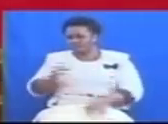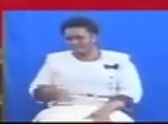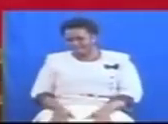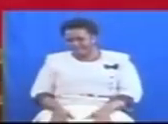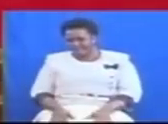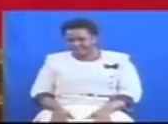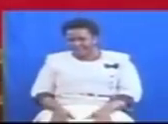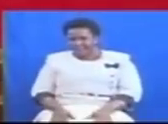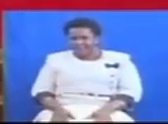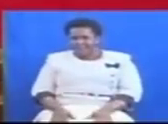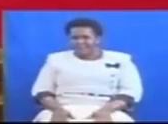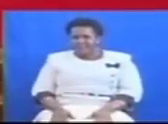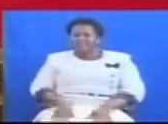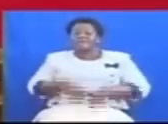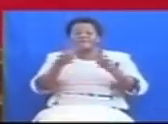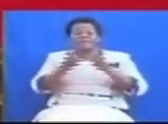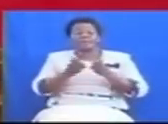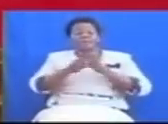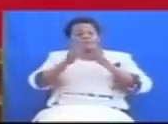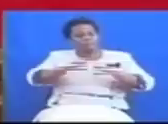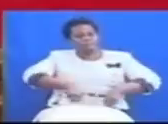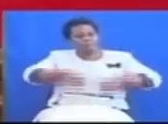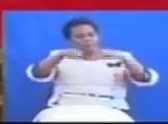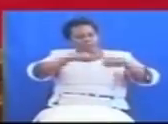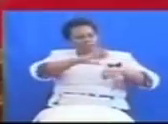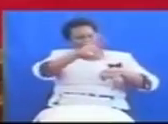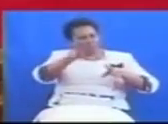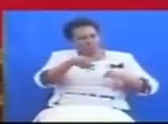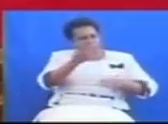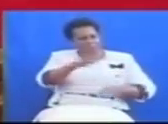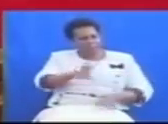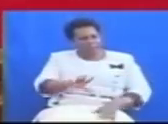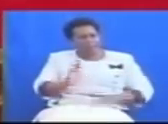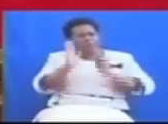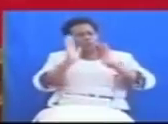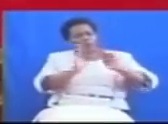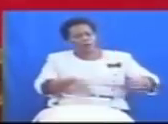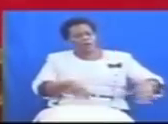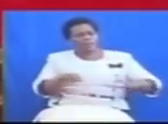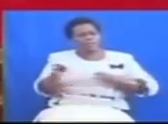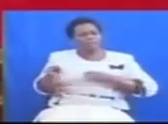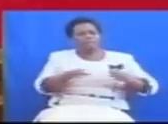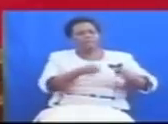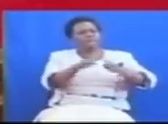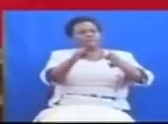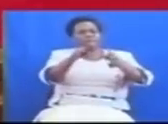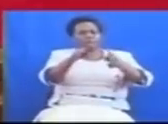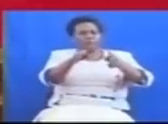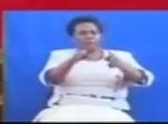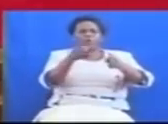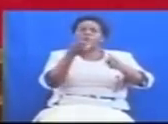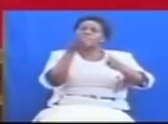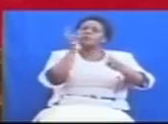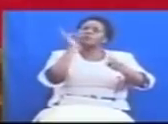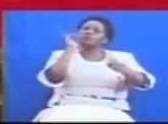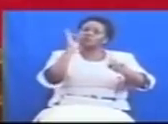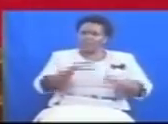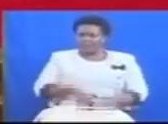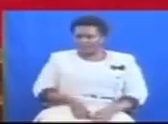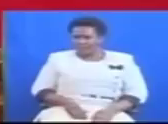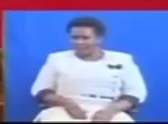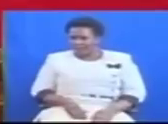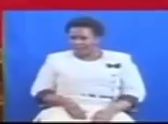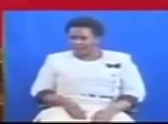ni katika kuhakikisha mamlaka zote tunatoka sasa katika mfumo huu wa zamani tuwe na katika prepaid meter. Nataka nitumie nafasi hii tena